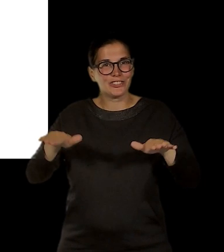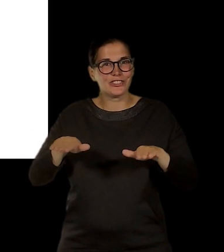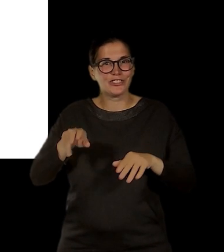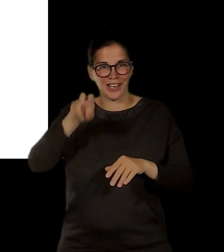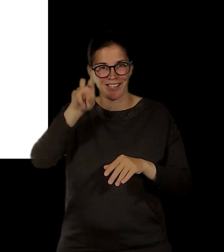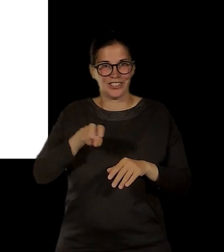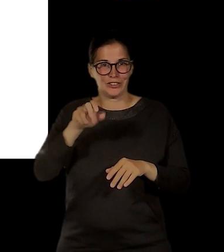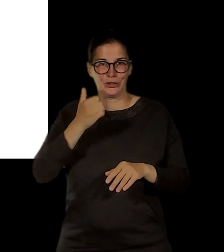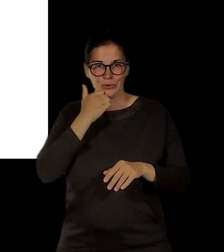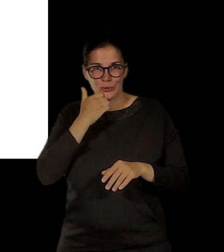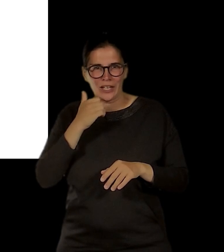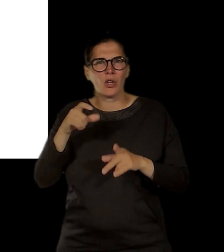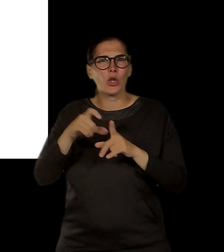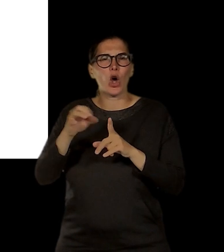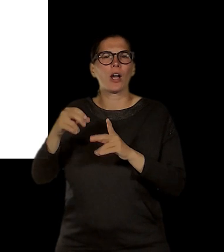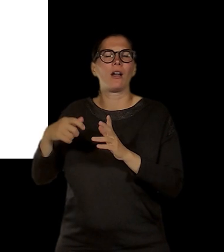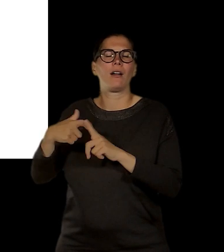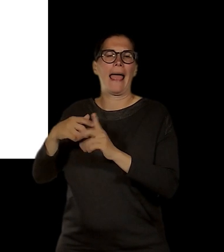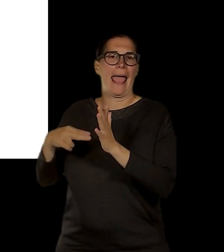přestupovali v doku E na curyšském letišti.